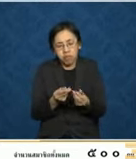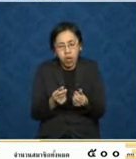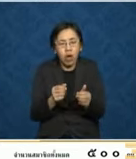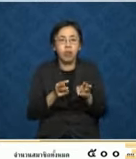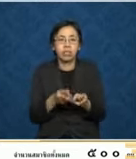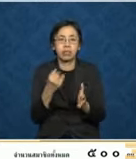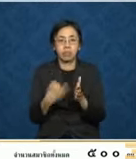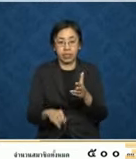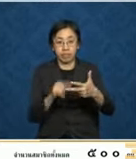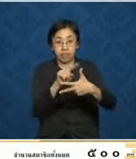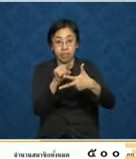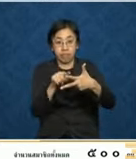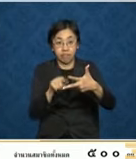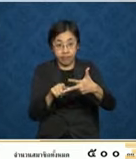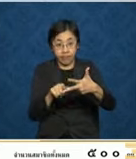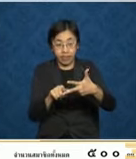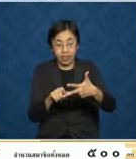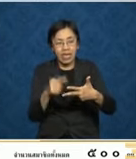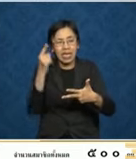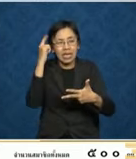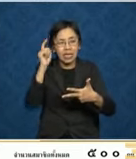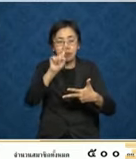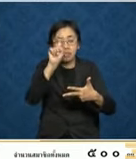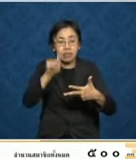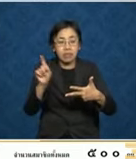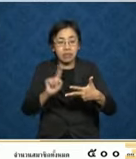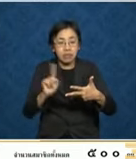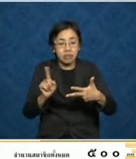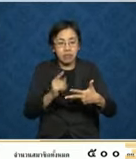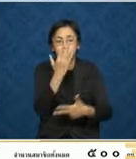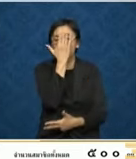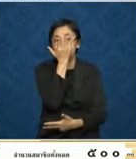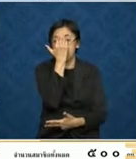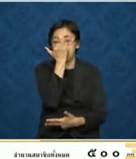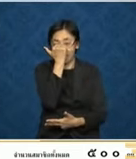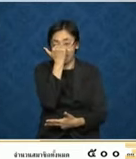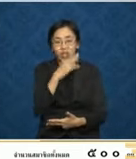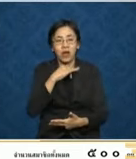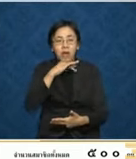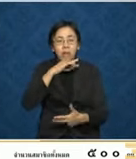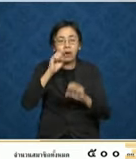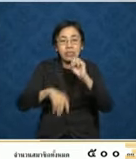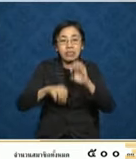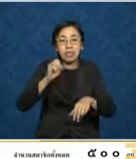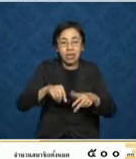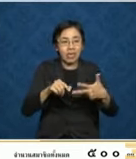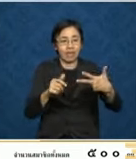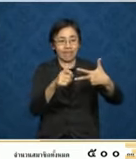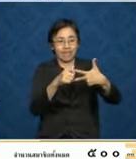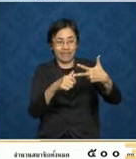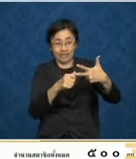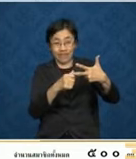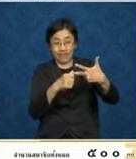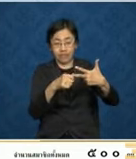ราก็จะเห็นได้ว่าหนึ่งในประเด็นที่ควรตั้งคำถามคือเหตุใดสัดส่วนของขยะมูลฝอยที่ถูกกำจัดอย่างไม่ถูกต้องตั้